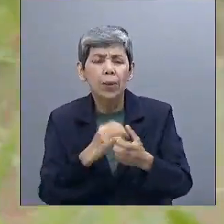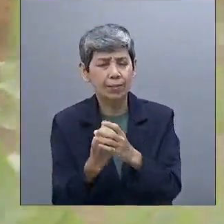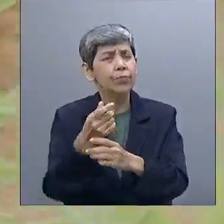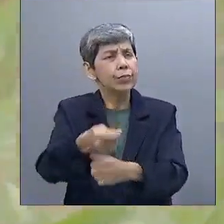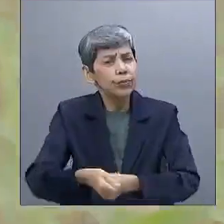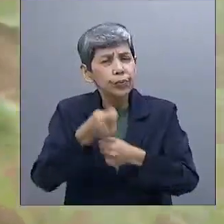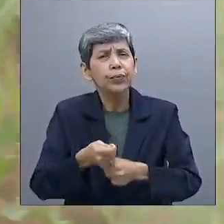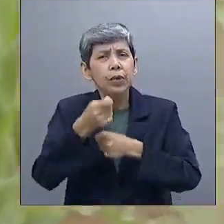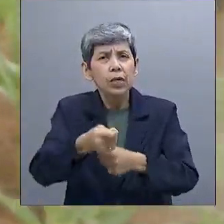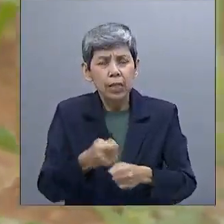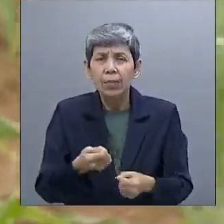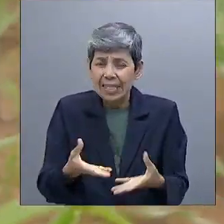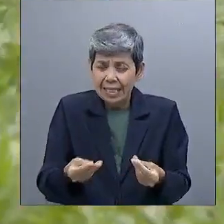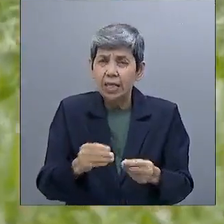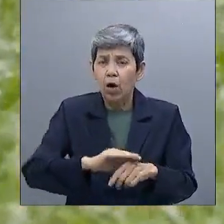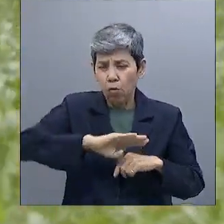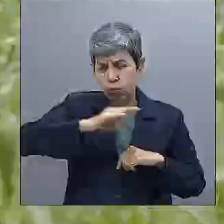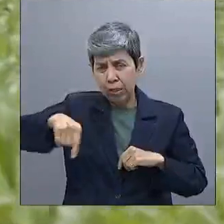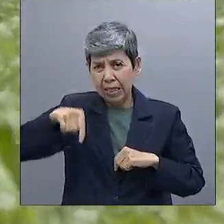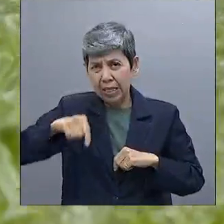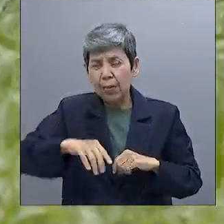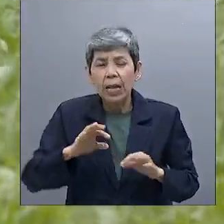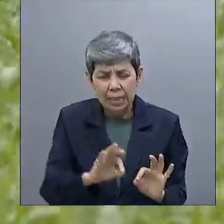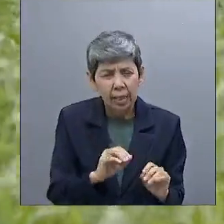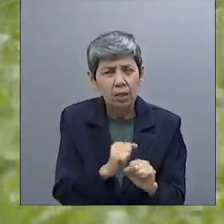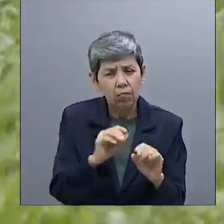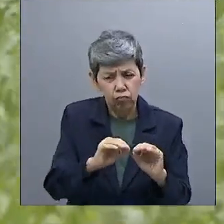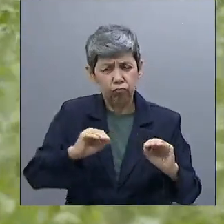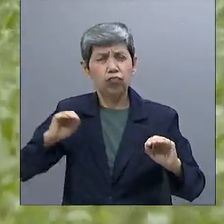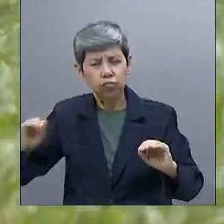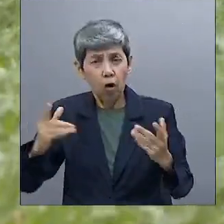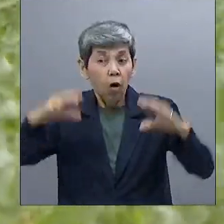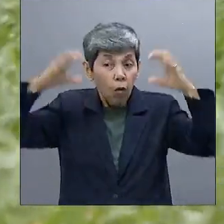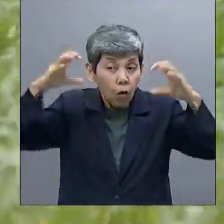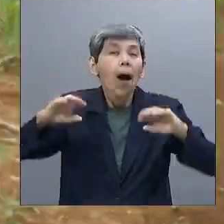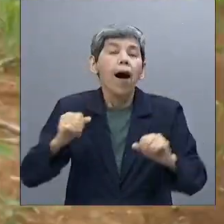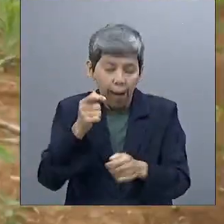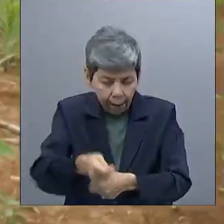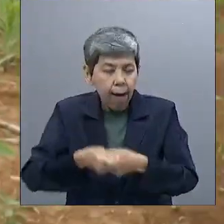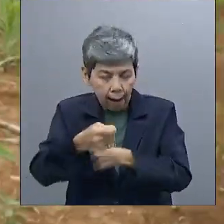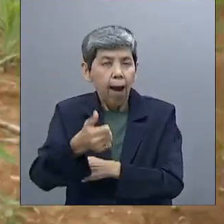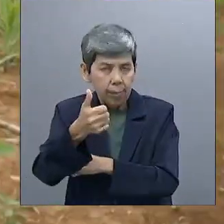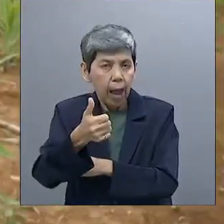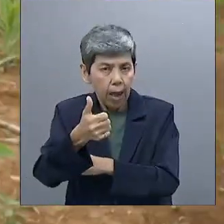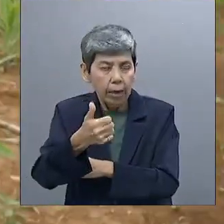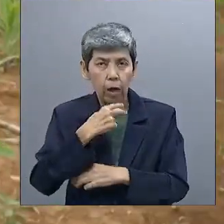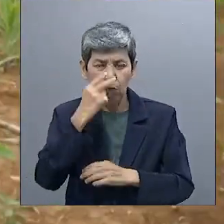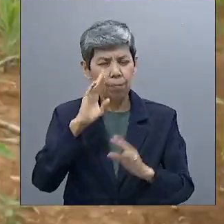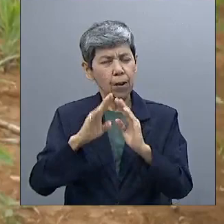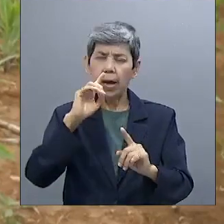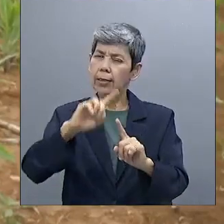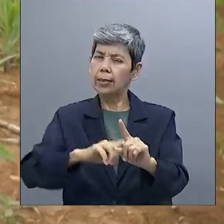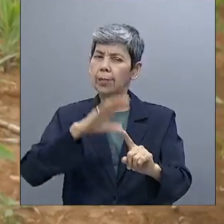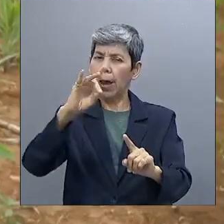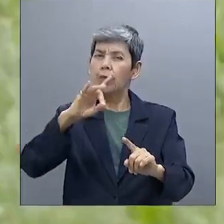ทำเกษตรบนพื้นที่ดอนให้เลื่อนการทำเกษตรไปก่อนจนกว่าฝนจะตกสม่ำเสมอซึ่งจะเกิดขึ้นประมาณช่วงเดือน